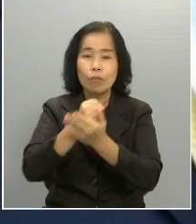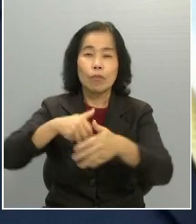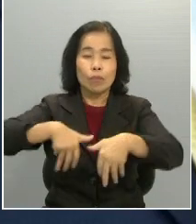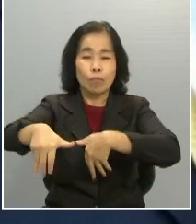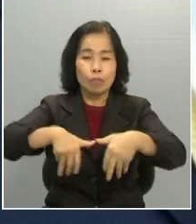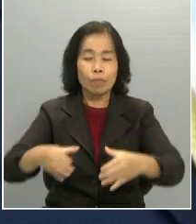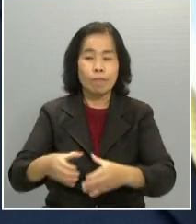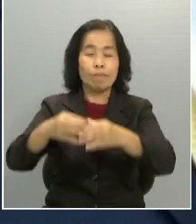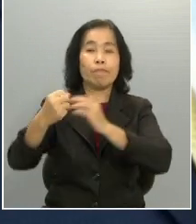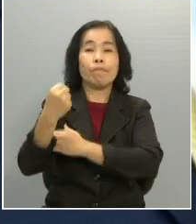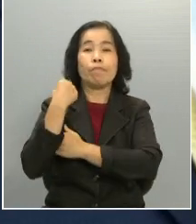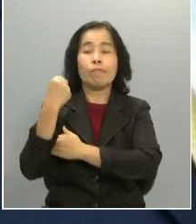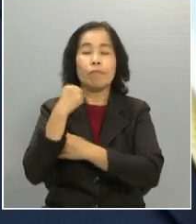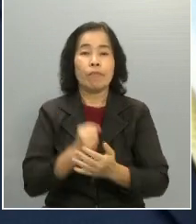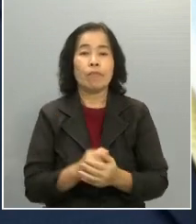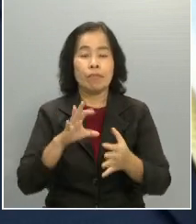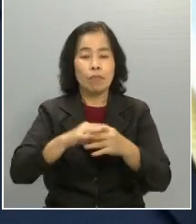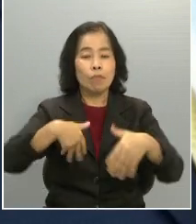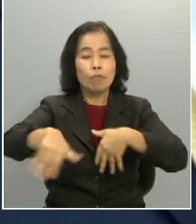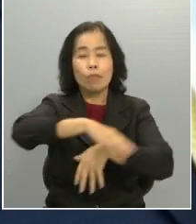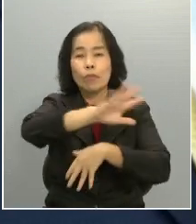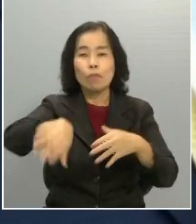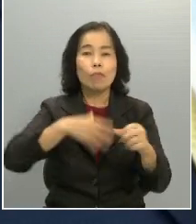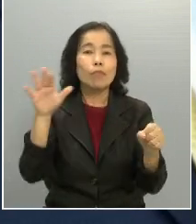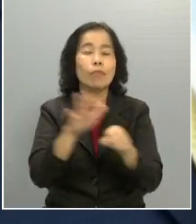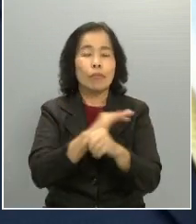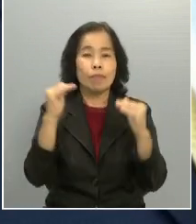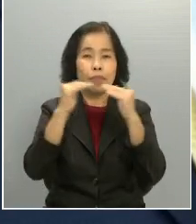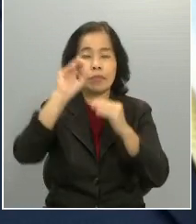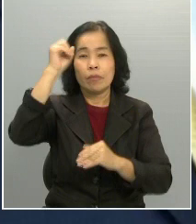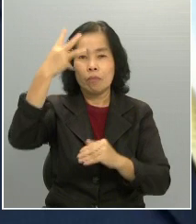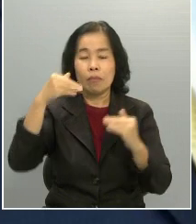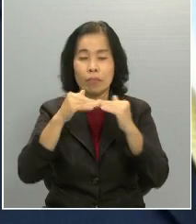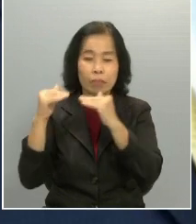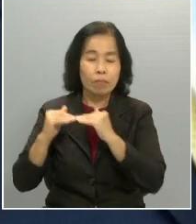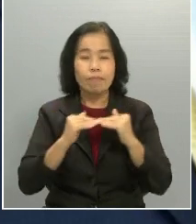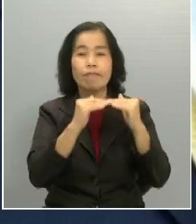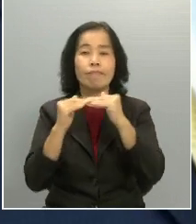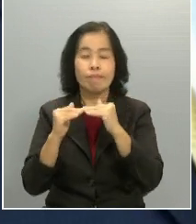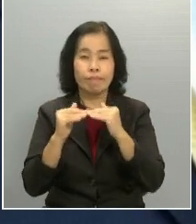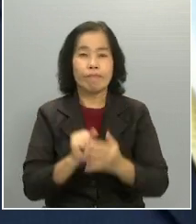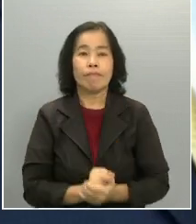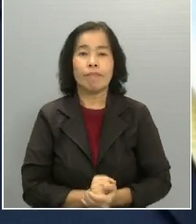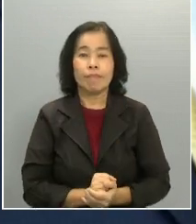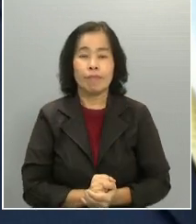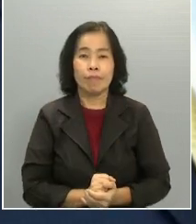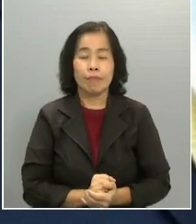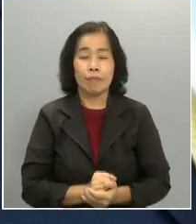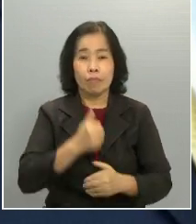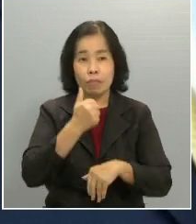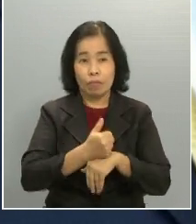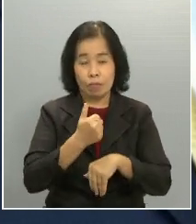เข้มแข็งครอบคลุมถึงประชาชนทุกคนให้ได้รับสิทธิ์สวัสดิการของรัฐอย่างถ้วนหน้าหัวหน้าพรรคประชารัฐ